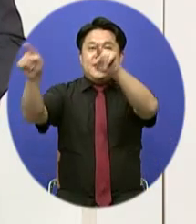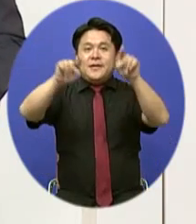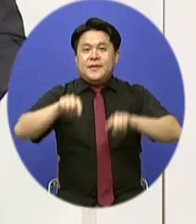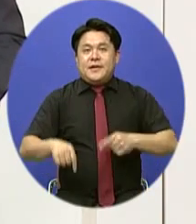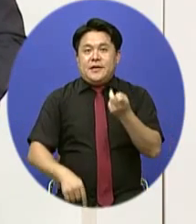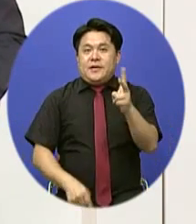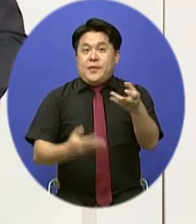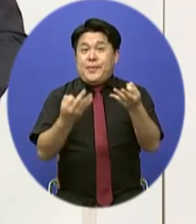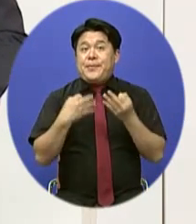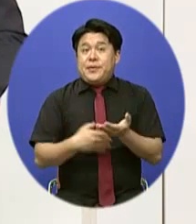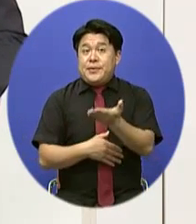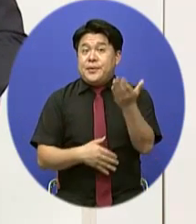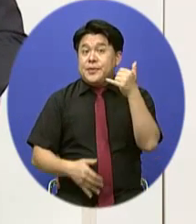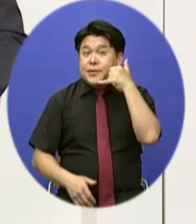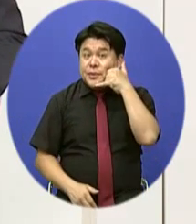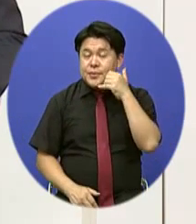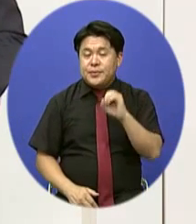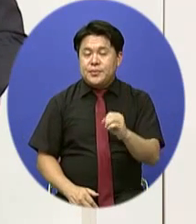계신 시청자 여러분